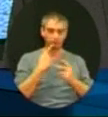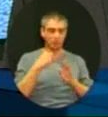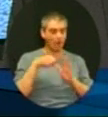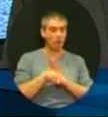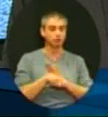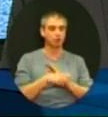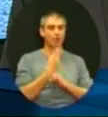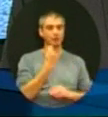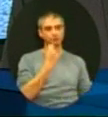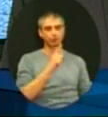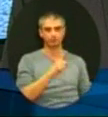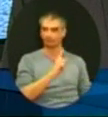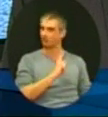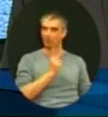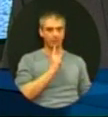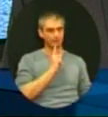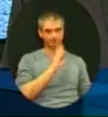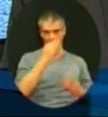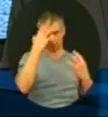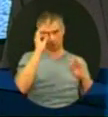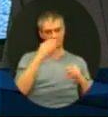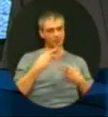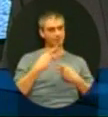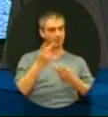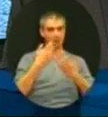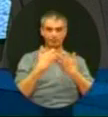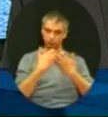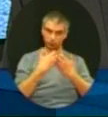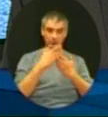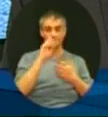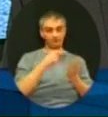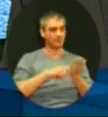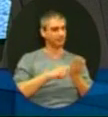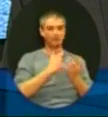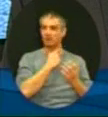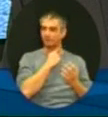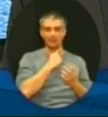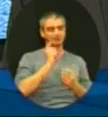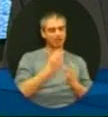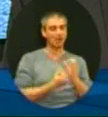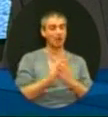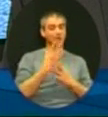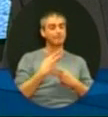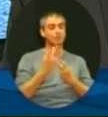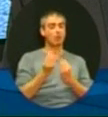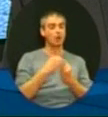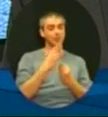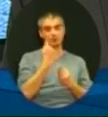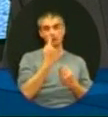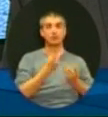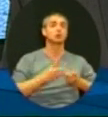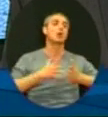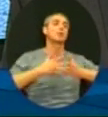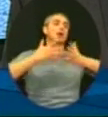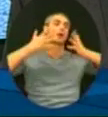בהשקעת משאבים, ולא מספיק עם כל הכבוד בית חולים באשדוד, וכנראה שבגלל זה גם אין ברירה אלא להקים בית חולים נוסף